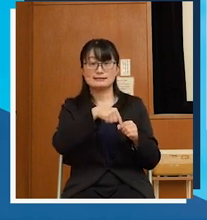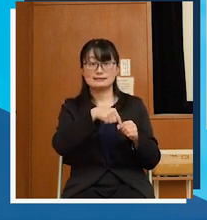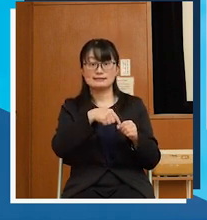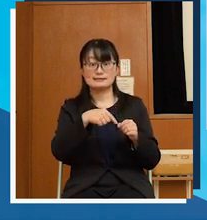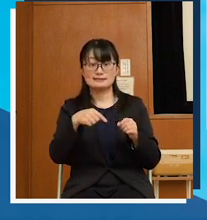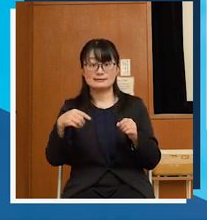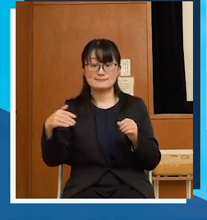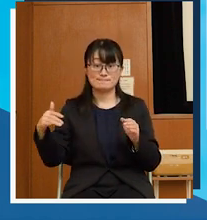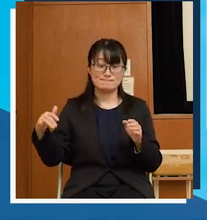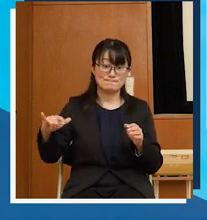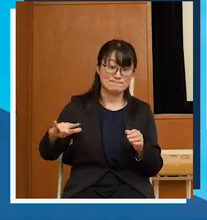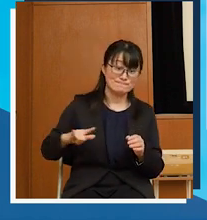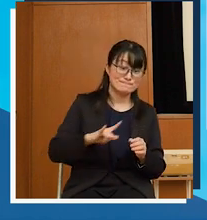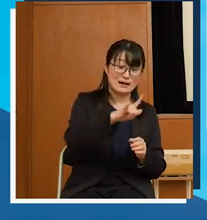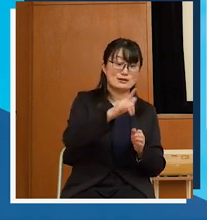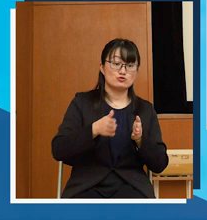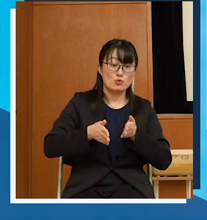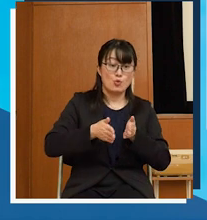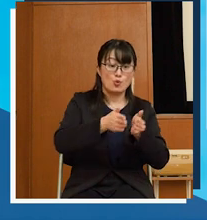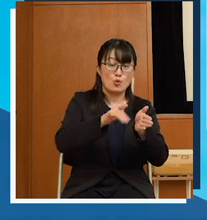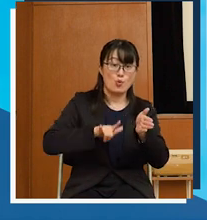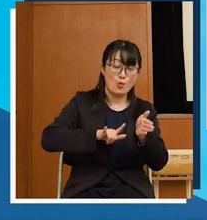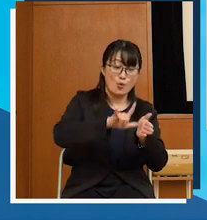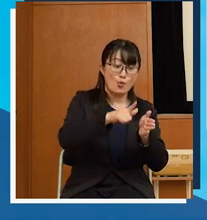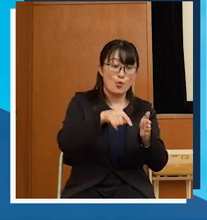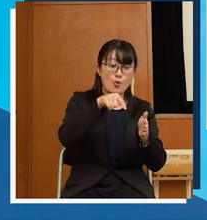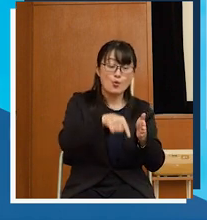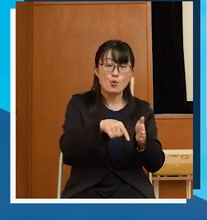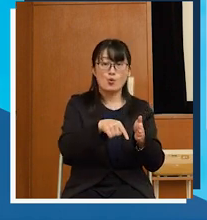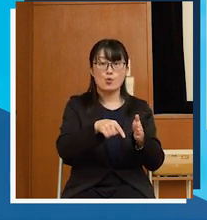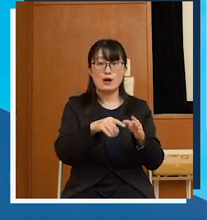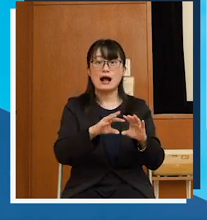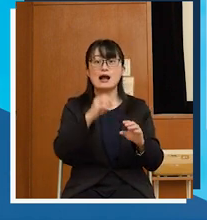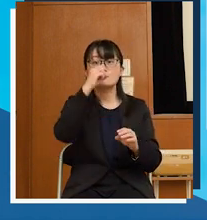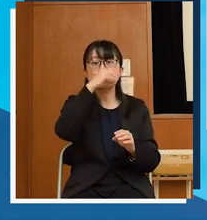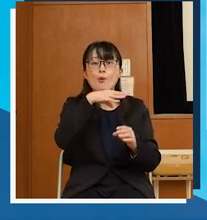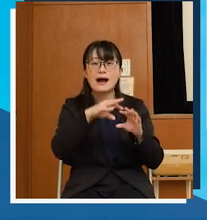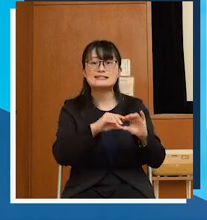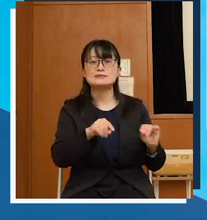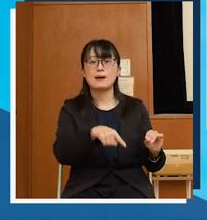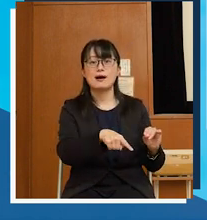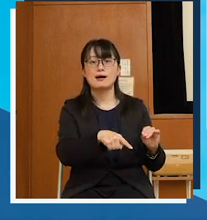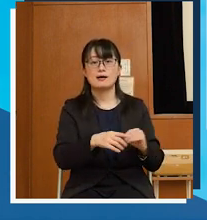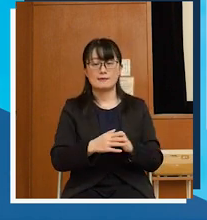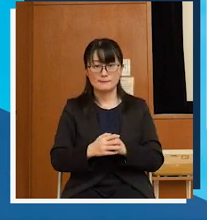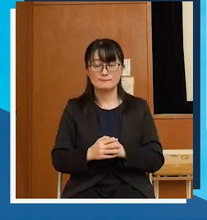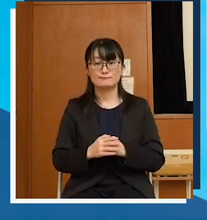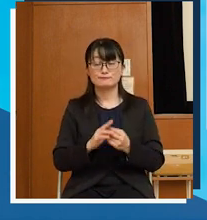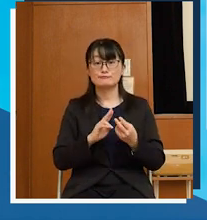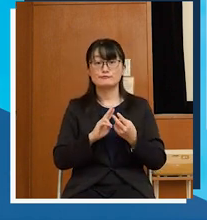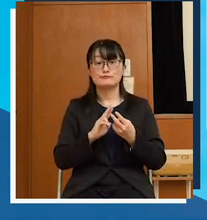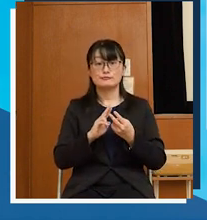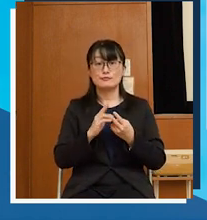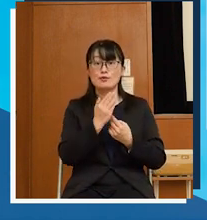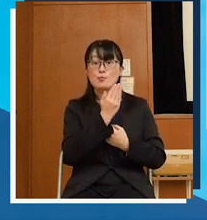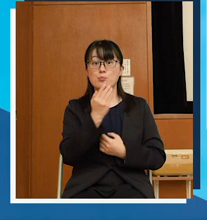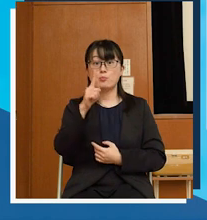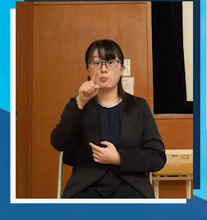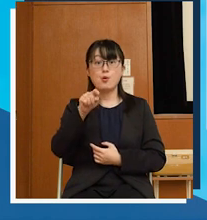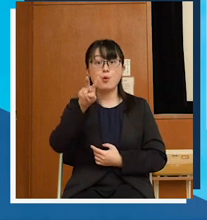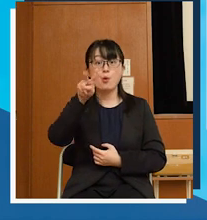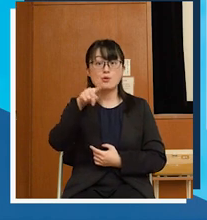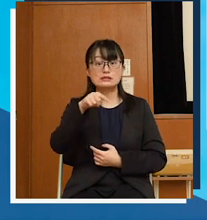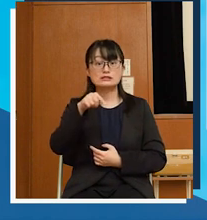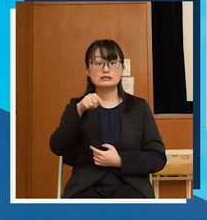が広がっているっていうポイントになっているんですが沖縄防衛局はこのb27地点のボーリングの